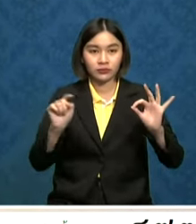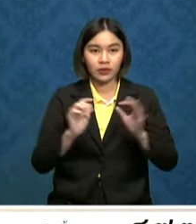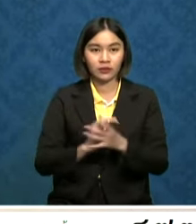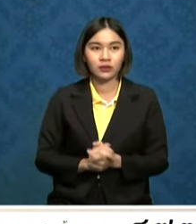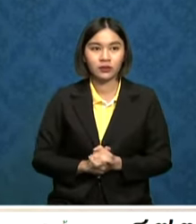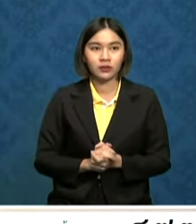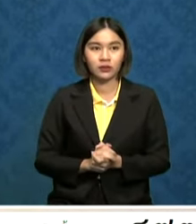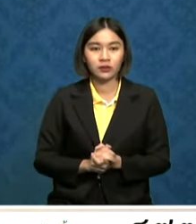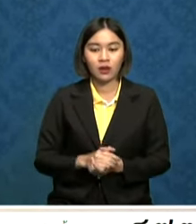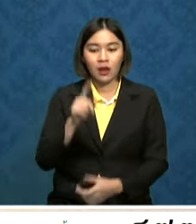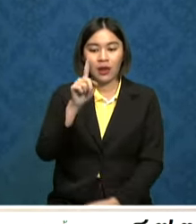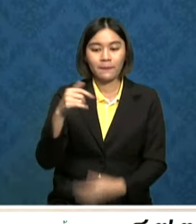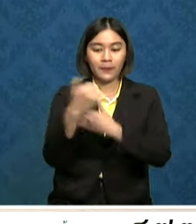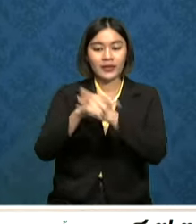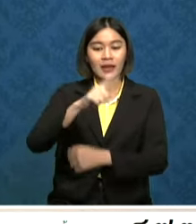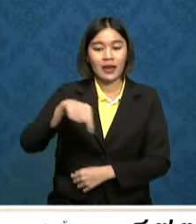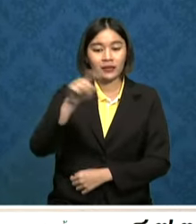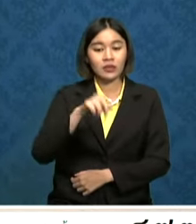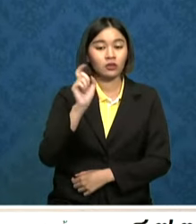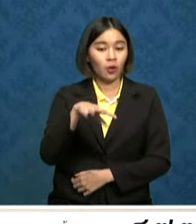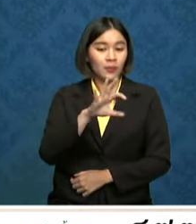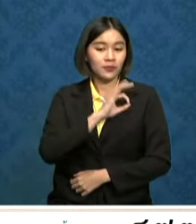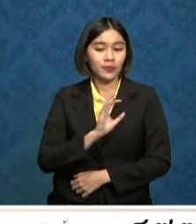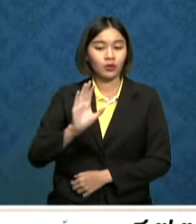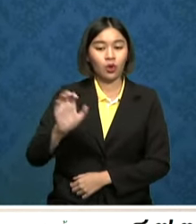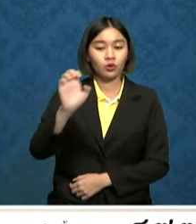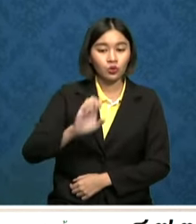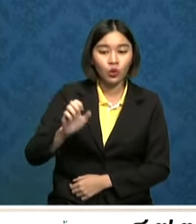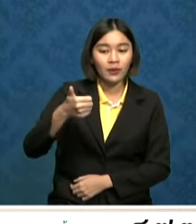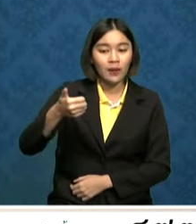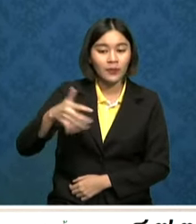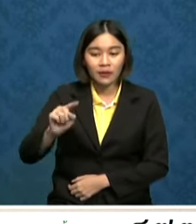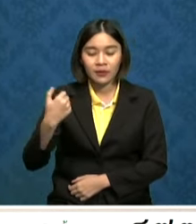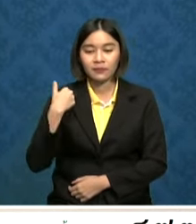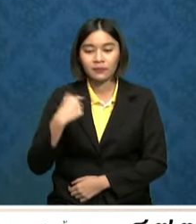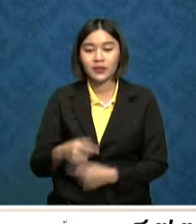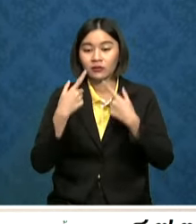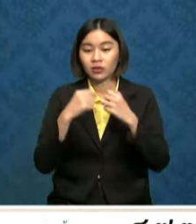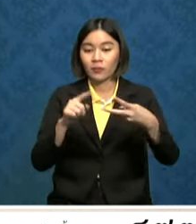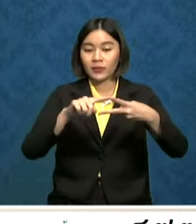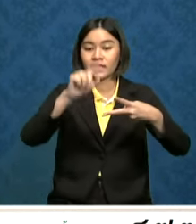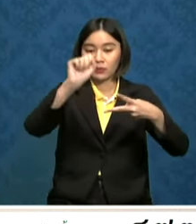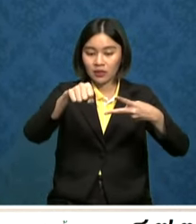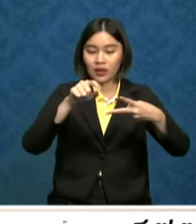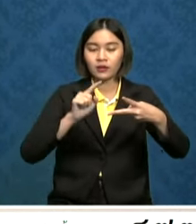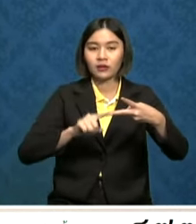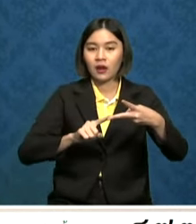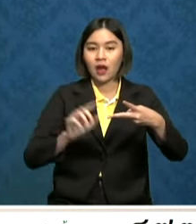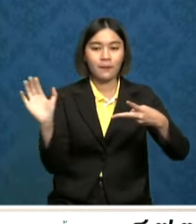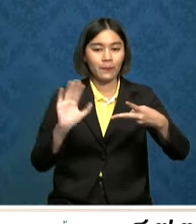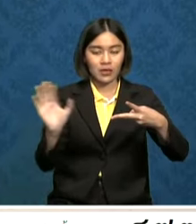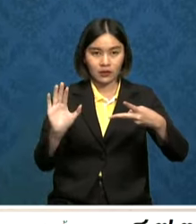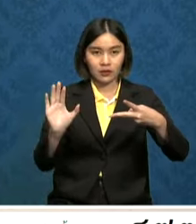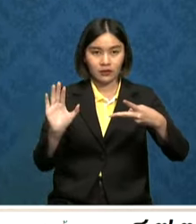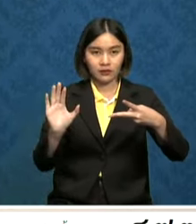คือว่าสหราชอาณาจักรควรยังคงเป็นสมาชิกของสหภาพยุโรปหรือไม่โดยมีตัวเลือกคำตอบแค่ yes ก็คือใช่กับ no หรือว่